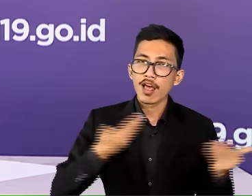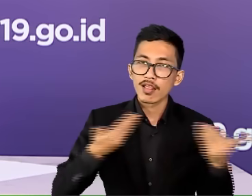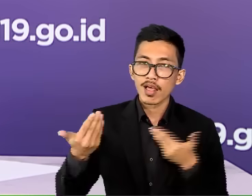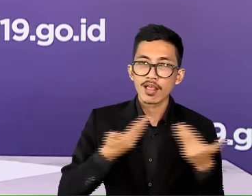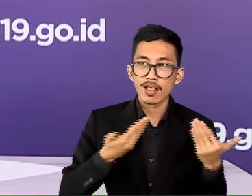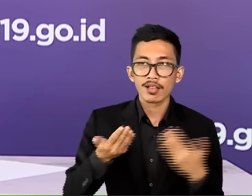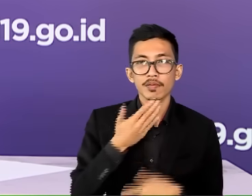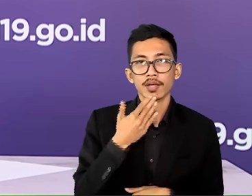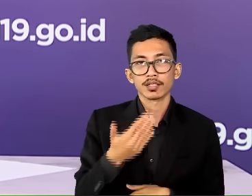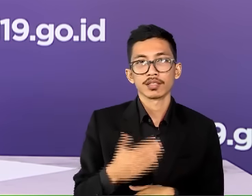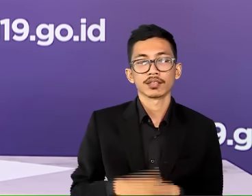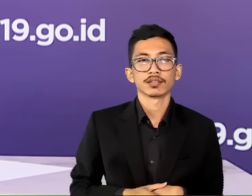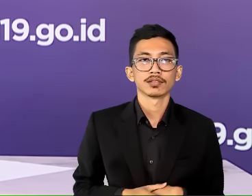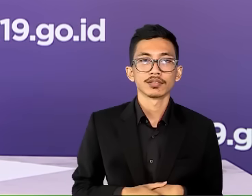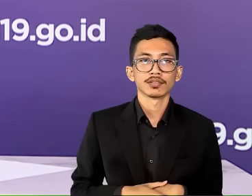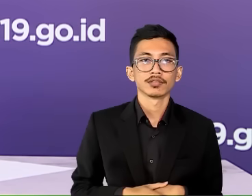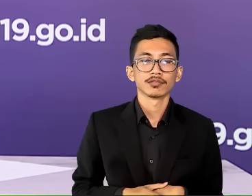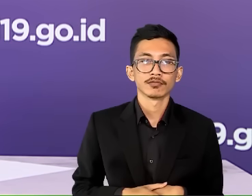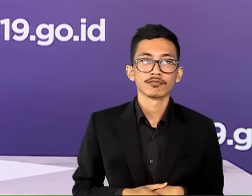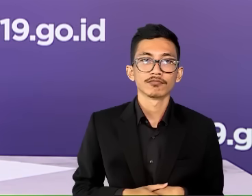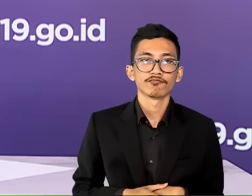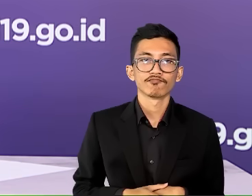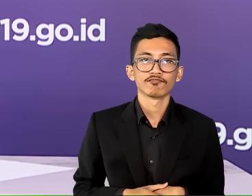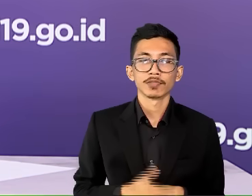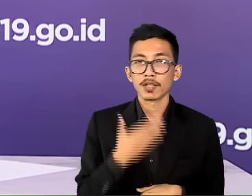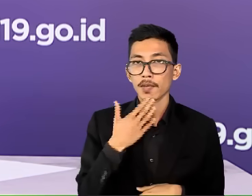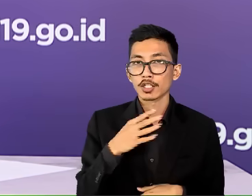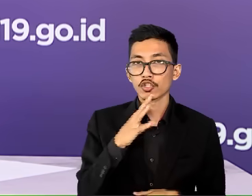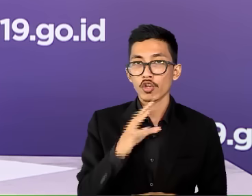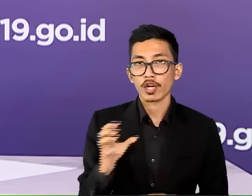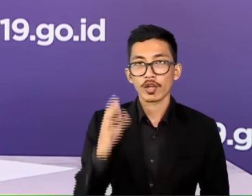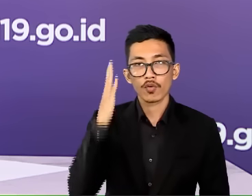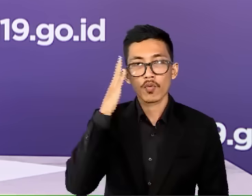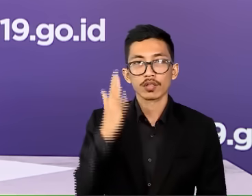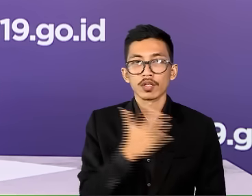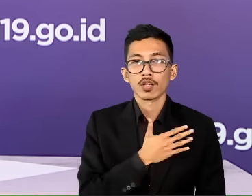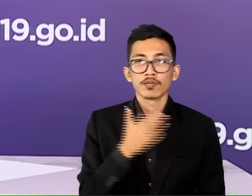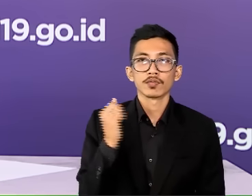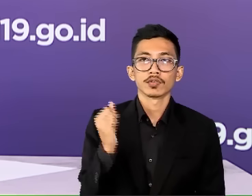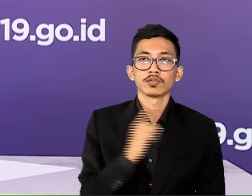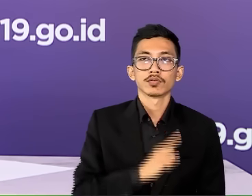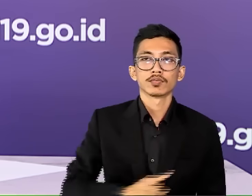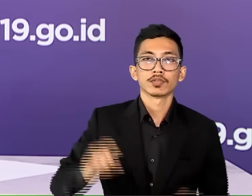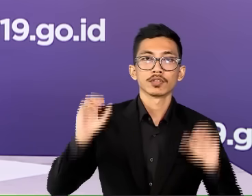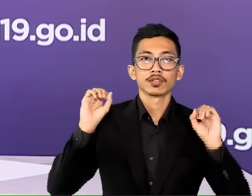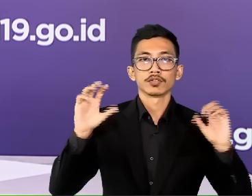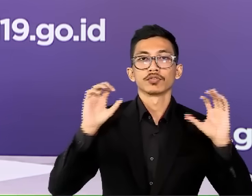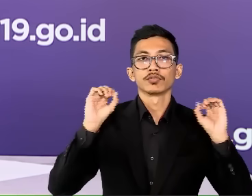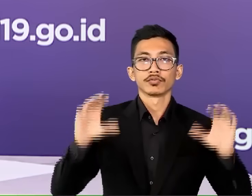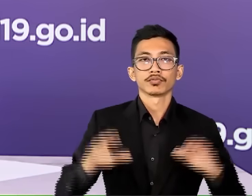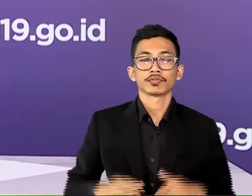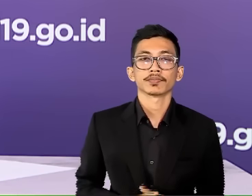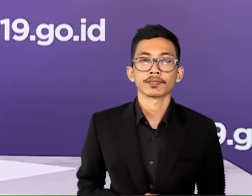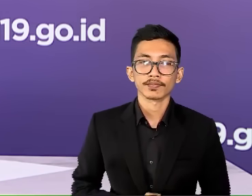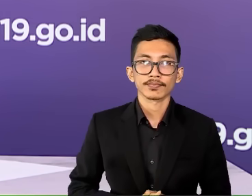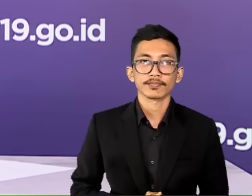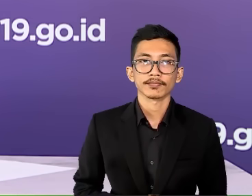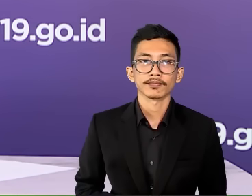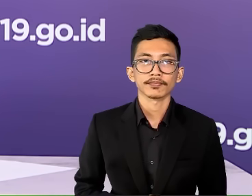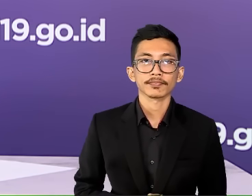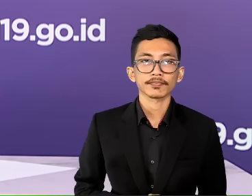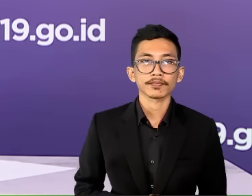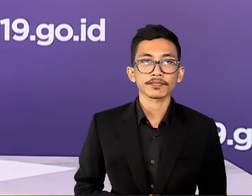jurnalis. Terima kasih atas perhatiannya. Selamat sore. Wassalamualaikum warahmatullahi wabarakatuh.